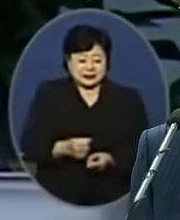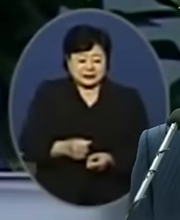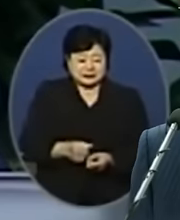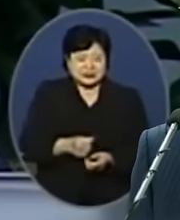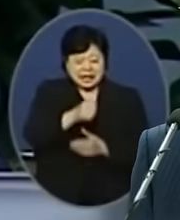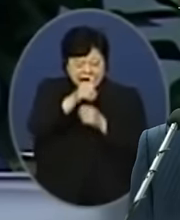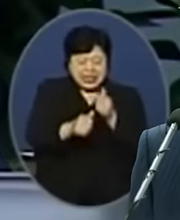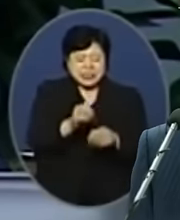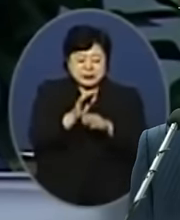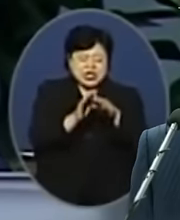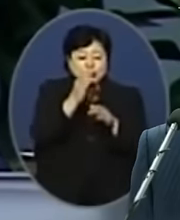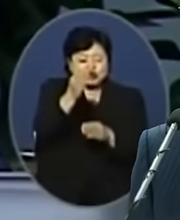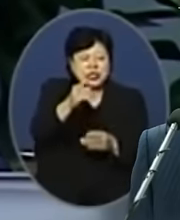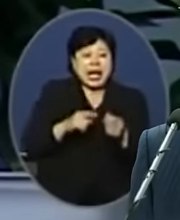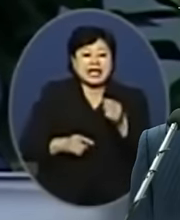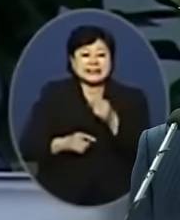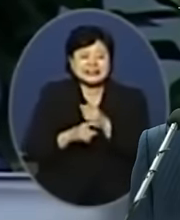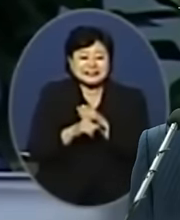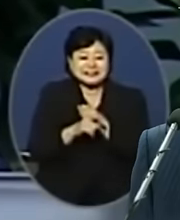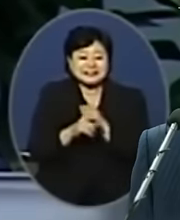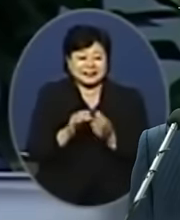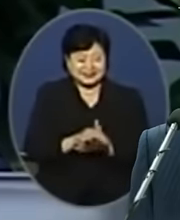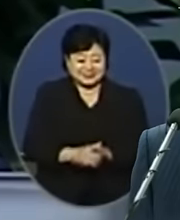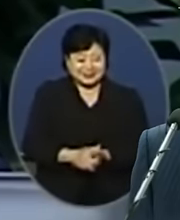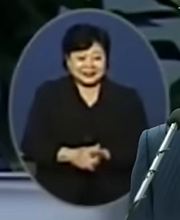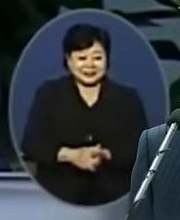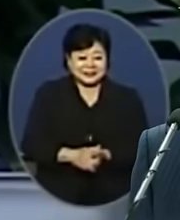내가 채워주겠다는 것입니다.